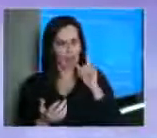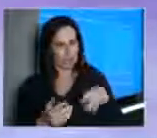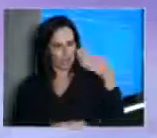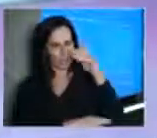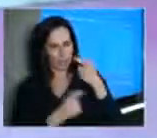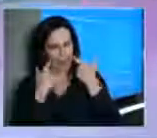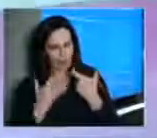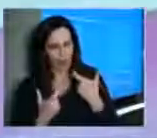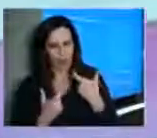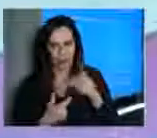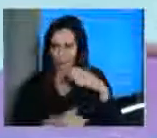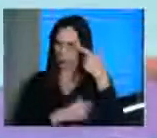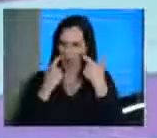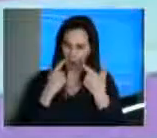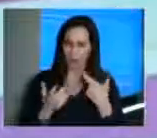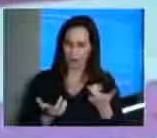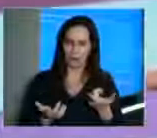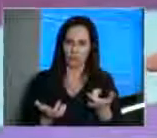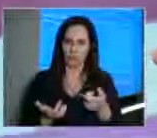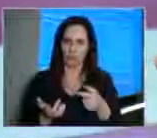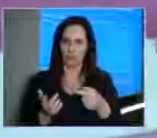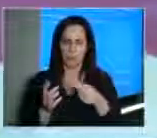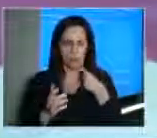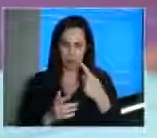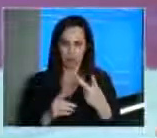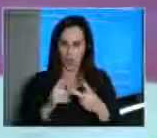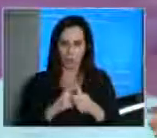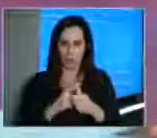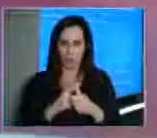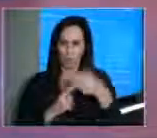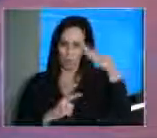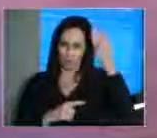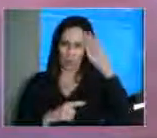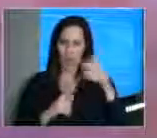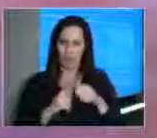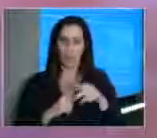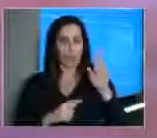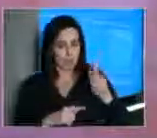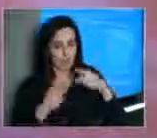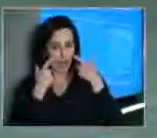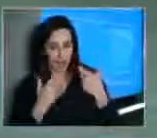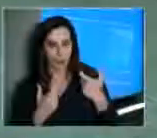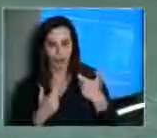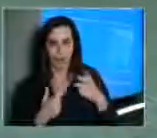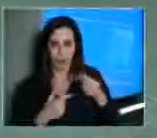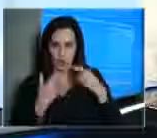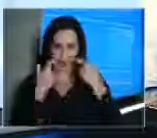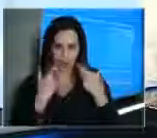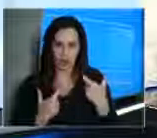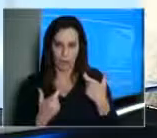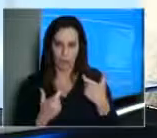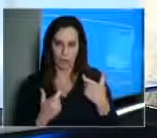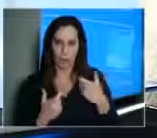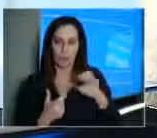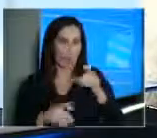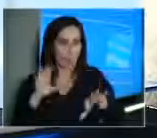מדינות עם אכיפה? יש מדינות עם אכיפה. שגורעים משהו... הזכרתי שתיים מהן עכשיו, אוסטרליה למשל. ששם, סליחה, אוקיי, ששם יש...